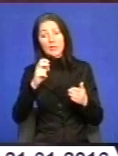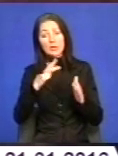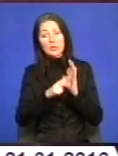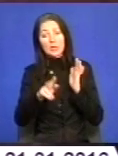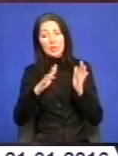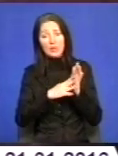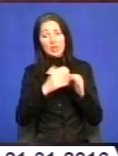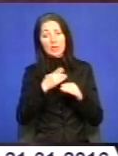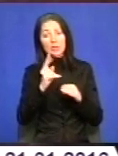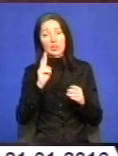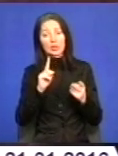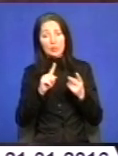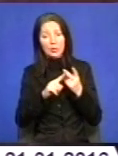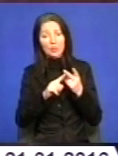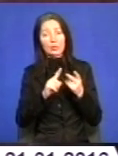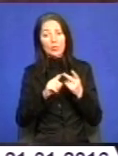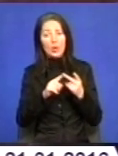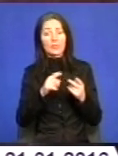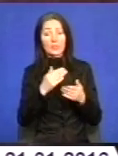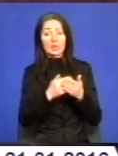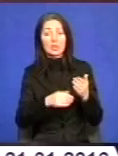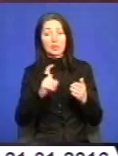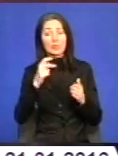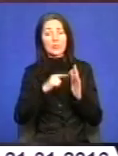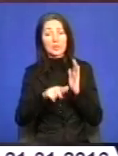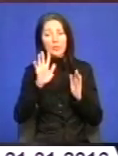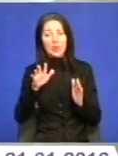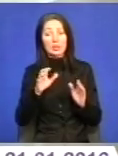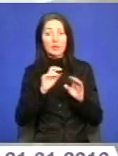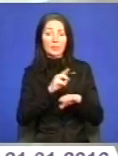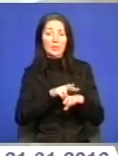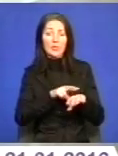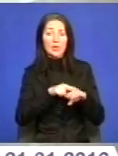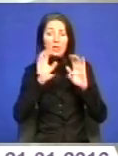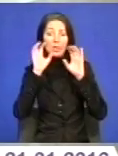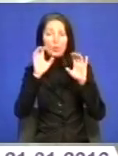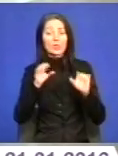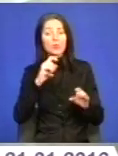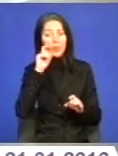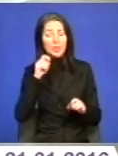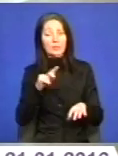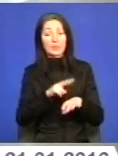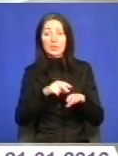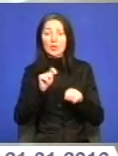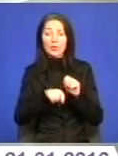та частиною 2 статті 185 Кримінального кодексу України. Поліцейські перевіряють